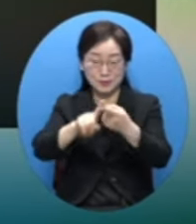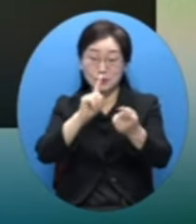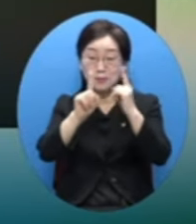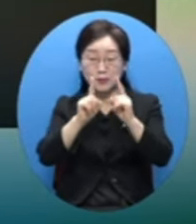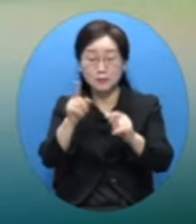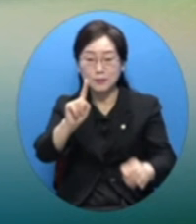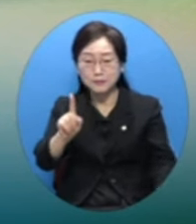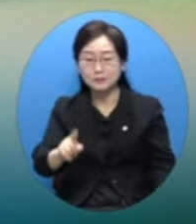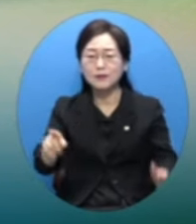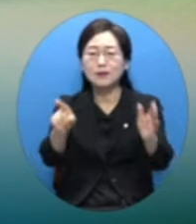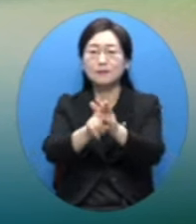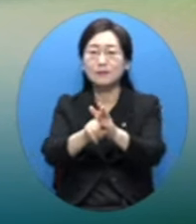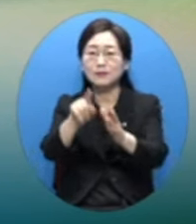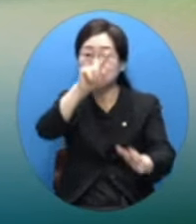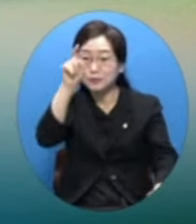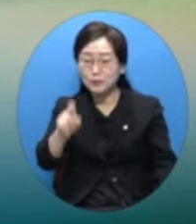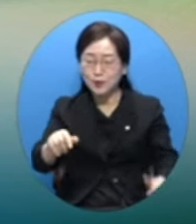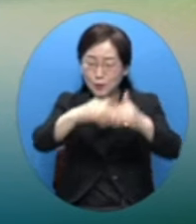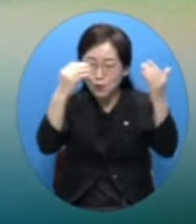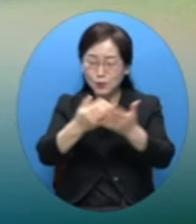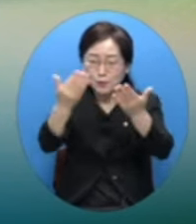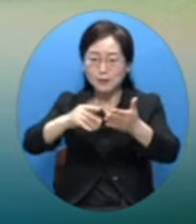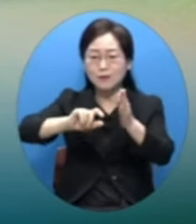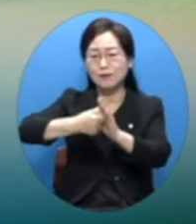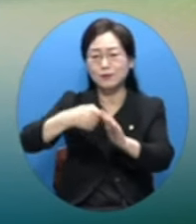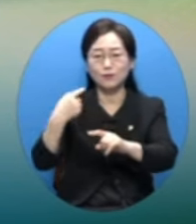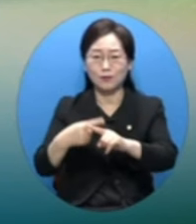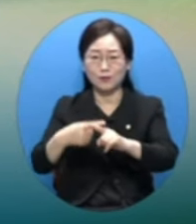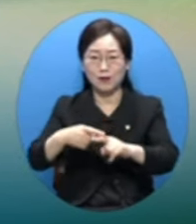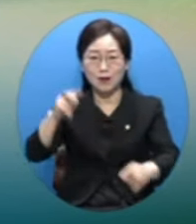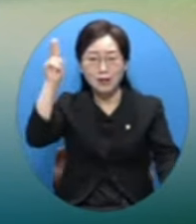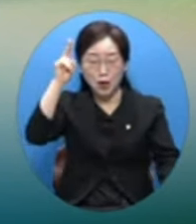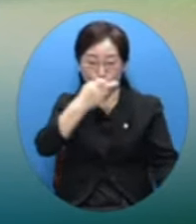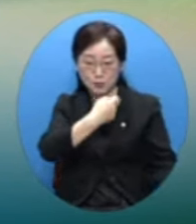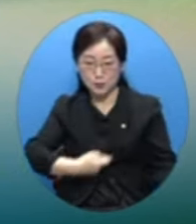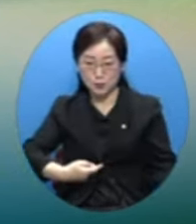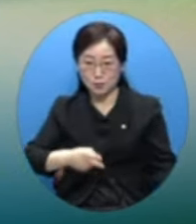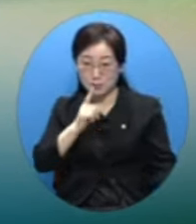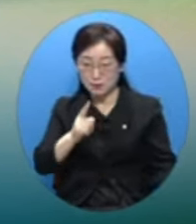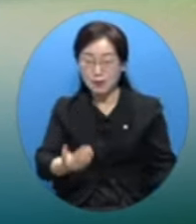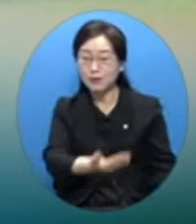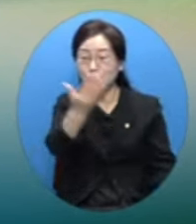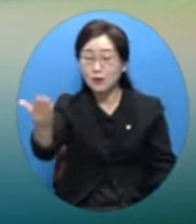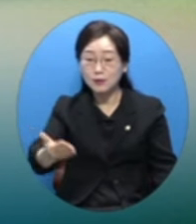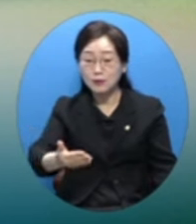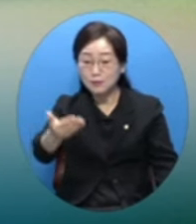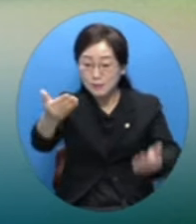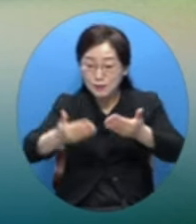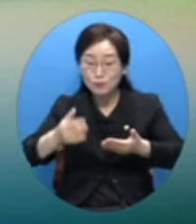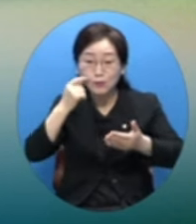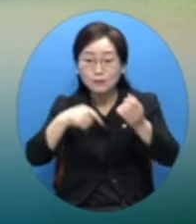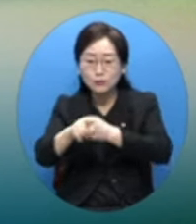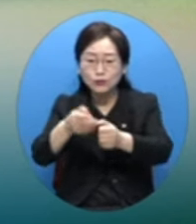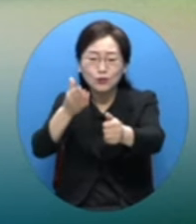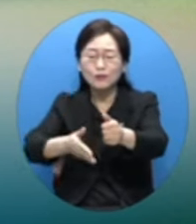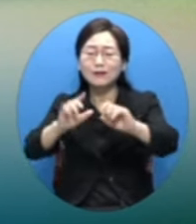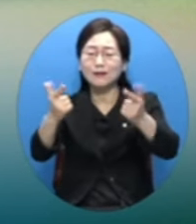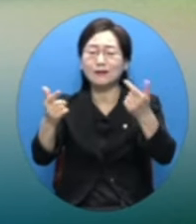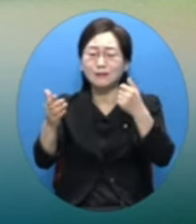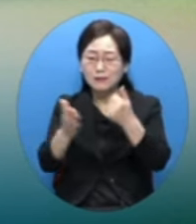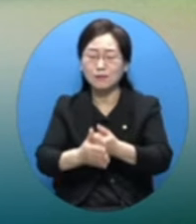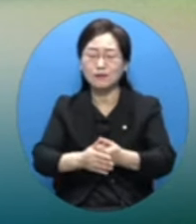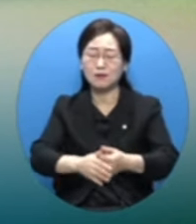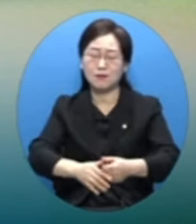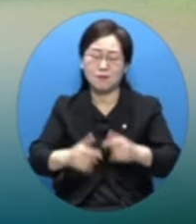믿음은 모든 것을 받는 열쇠다. 야고보 사도는 너희가 얻지 못하면 구하지 아니하기 때문이요 라고 딱